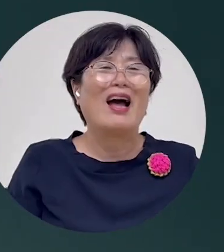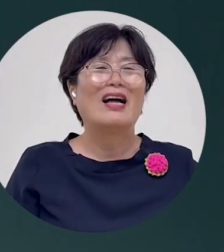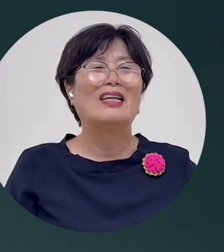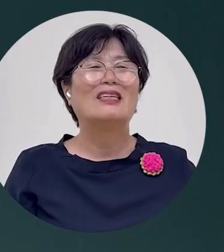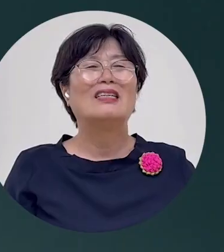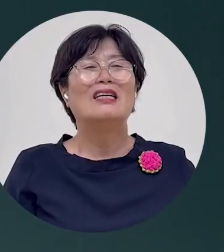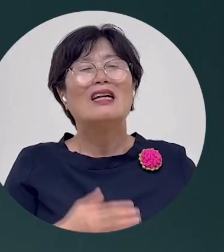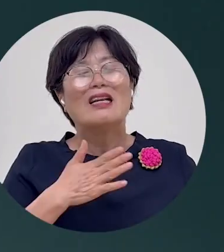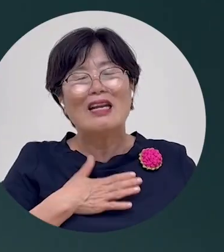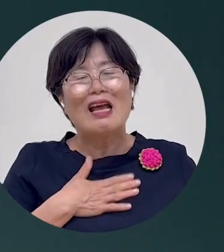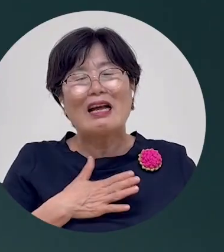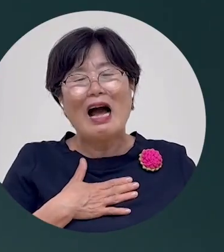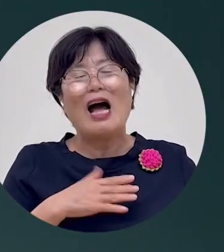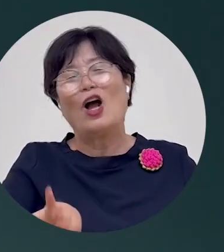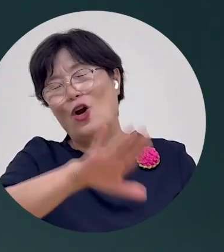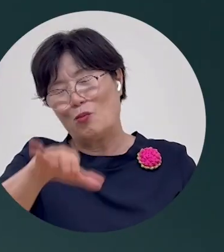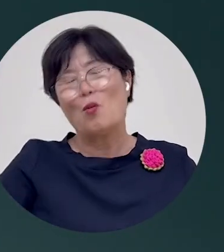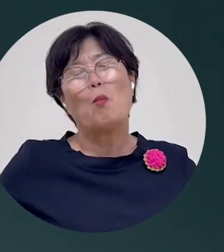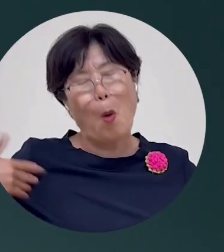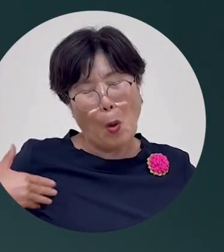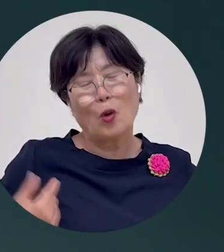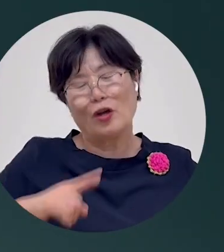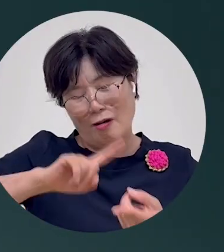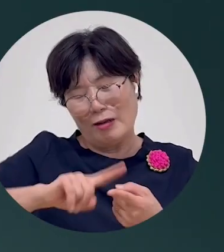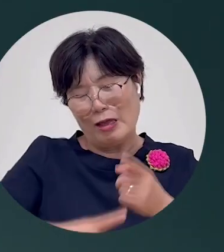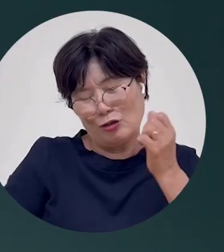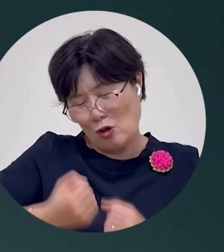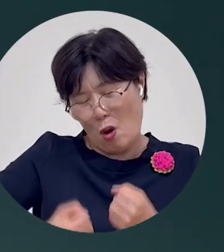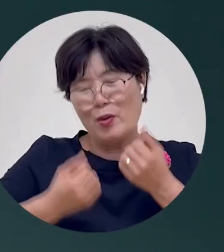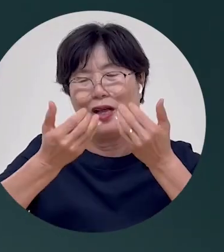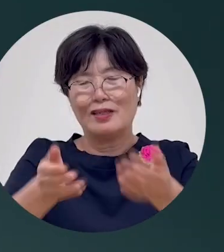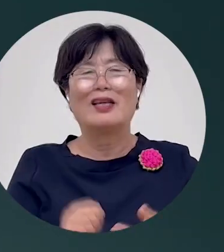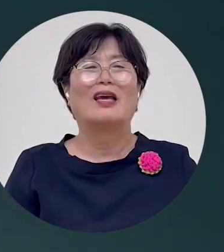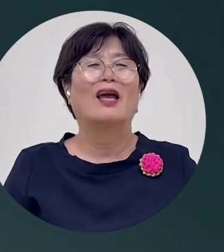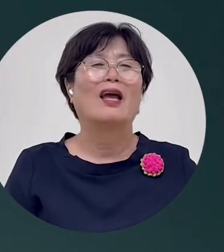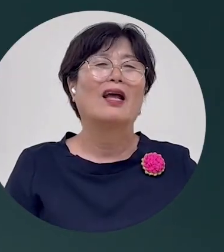모르는 것에 대해서 정확하게 진단해 줄 수 있습니다.